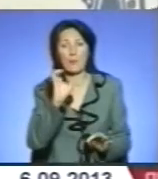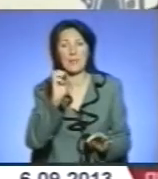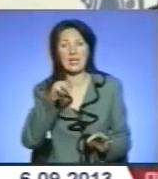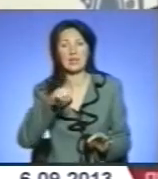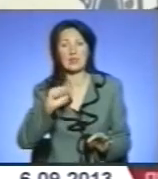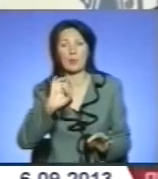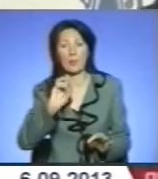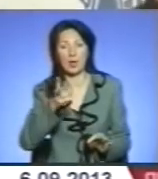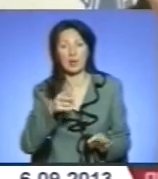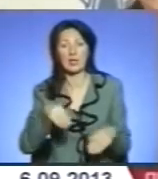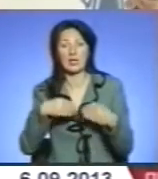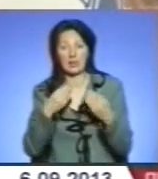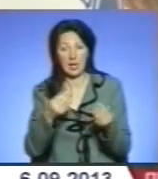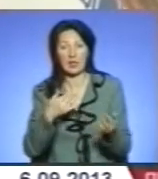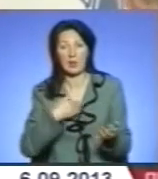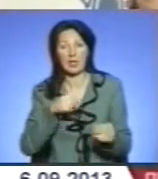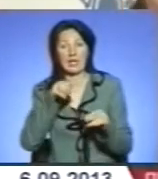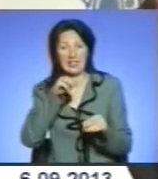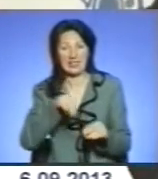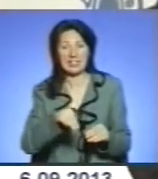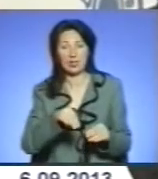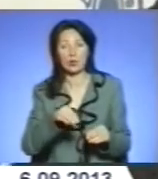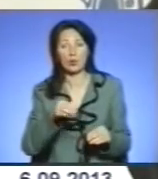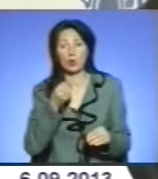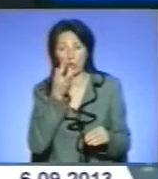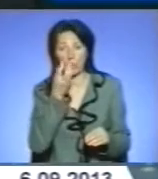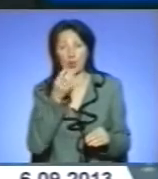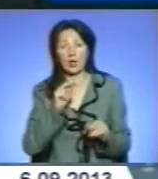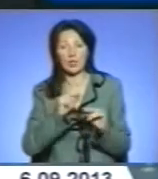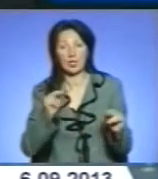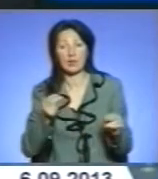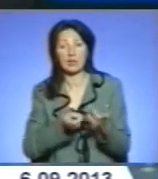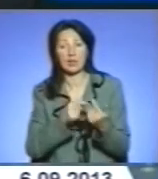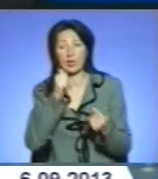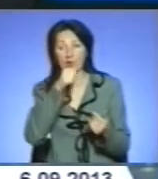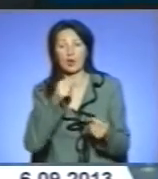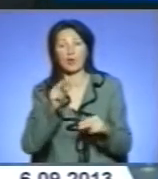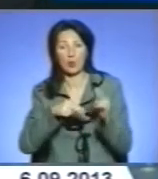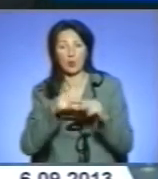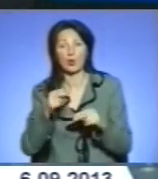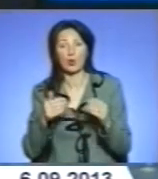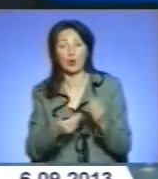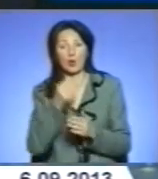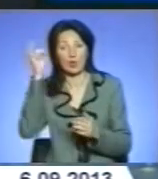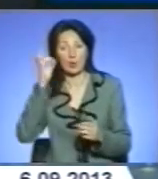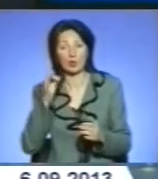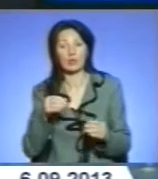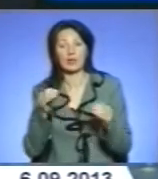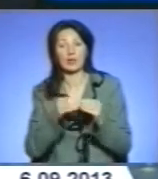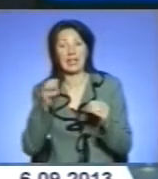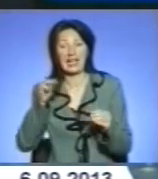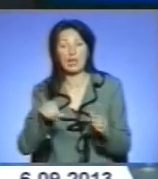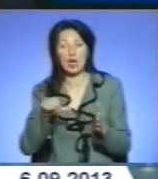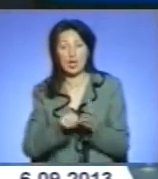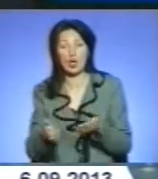дайте мені тисячу добрих вчителів, і я за декілька років збудую велику Німеччину. 25 тисяч учасників збереться у річ фестивалю в Борщівському